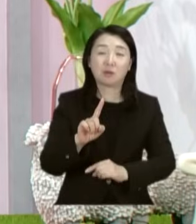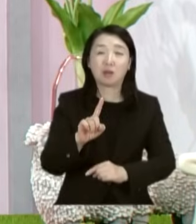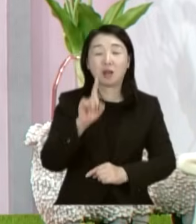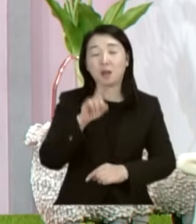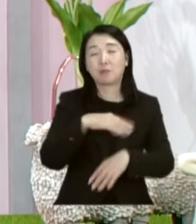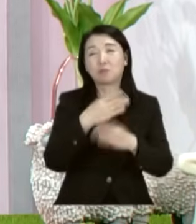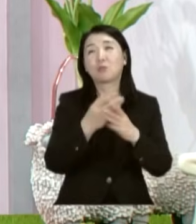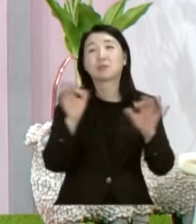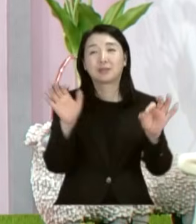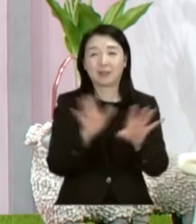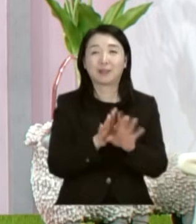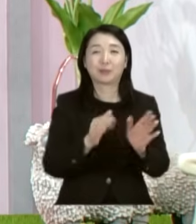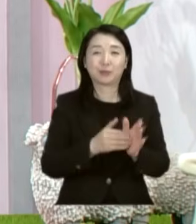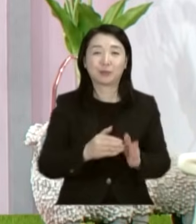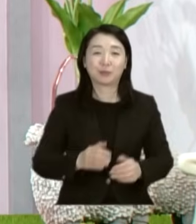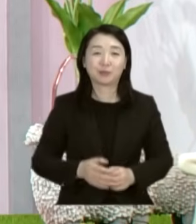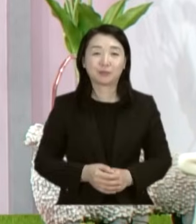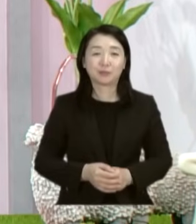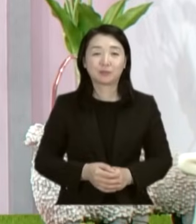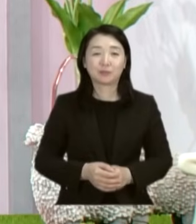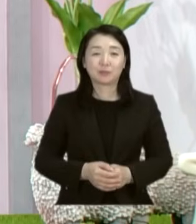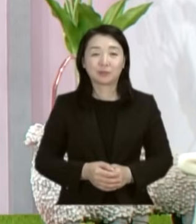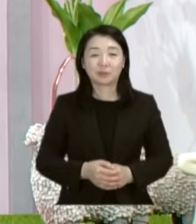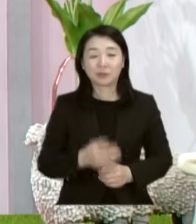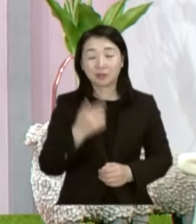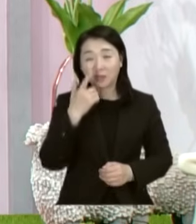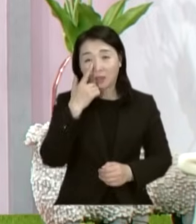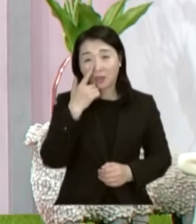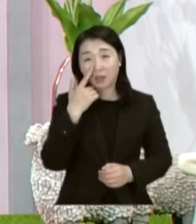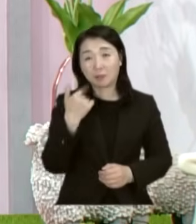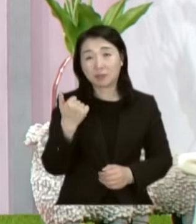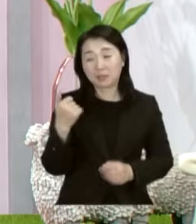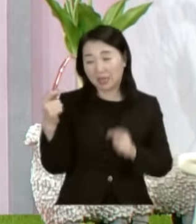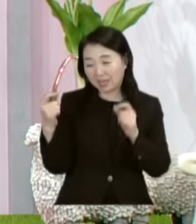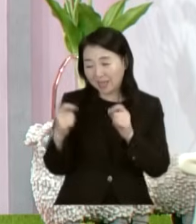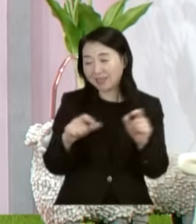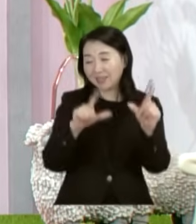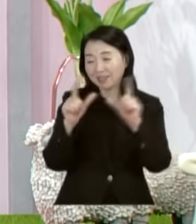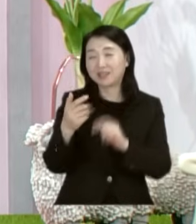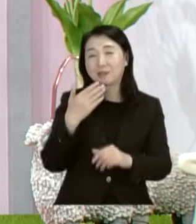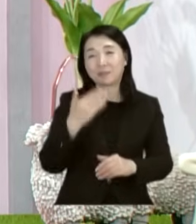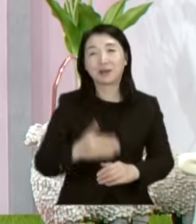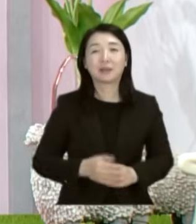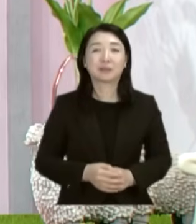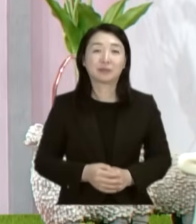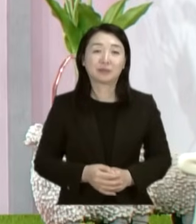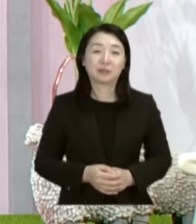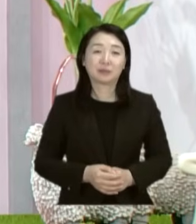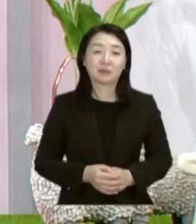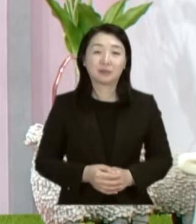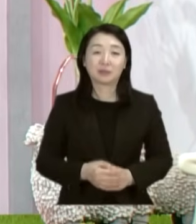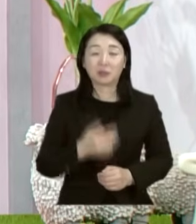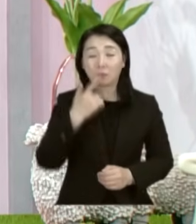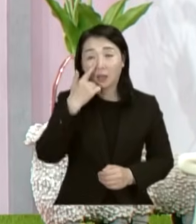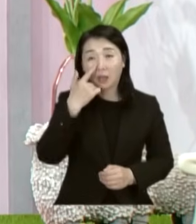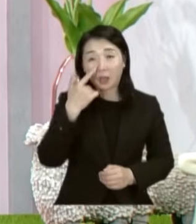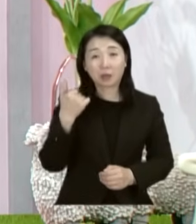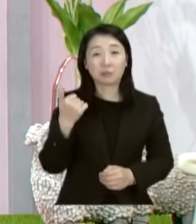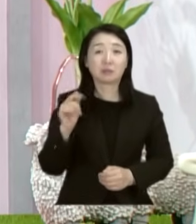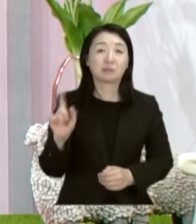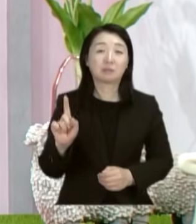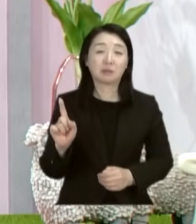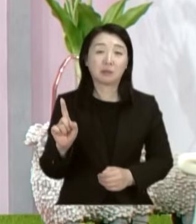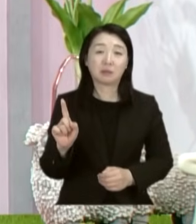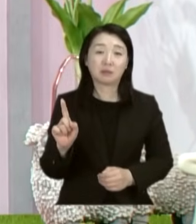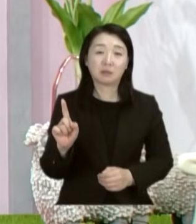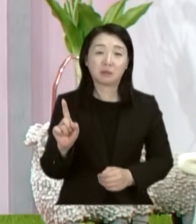좀 녹아내렸던 거 같아 그러면서 이제 아버지랑 좀 더 가까이 지낼 수 있게 되고 그래서 이제는 아버지에 대한 사실